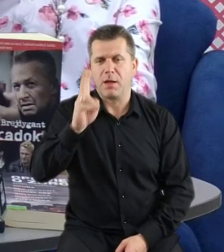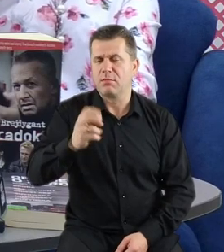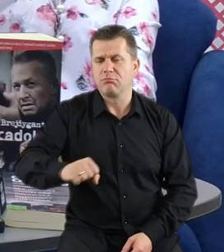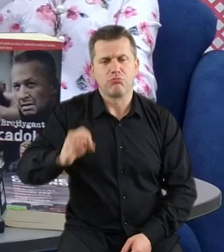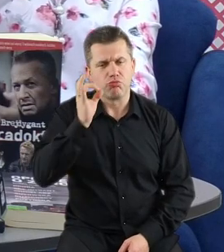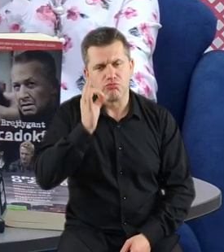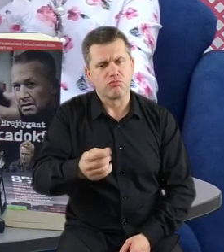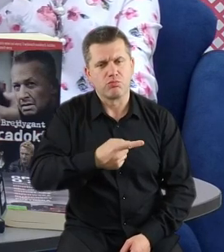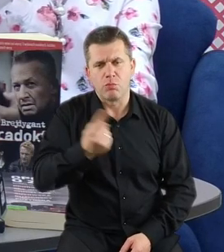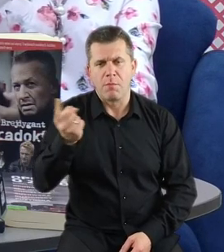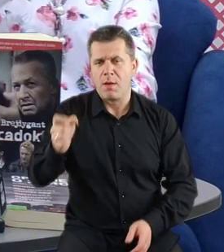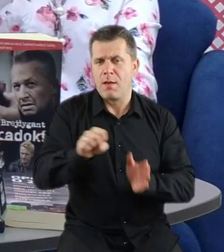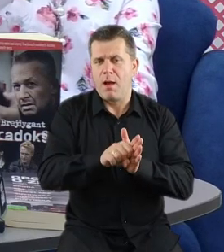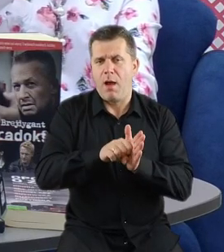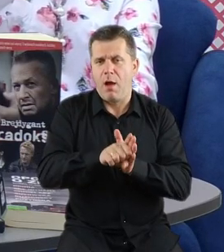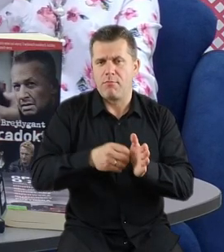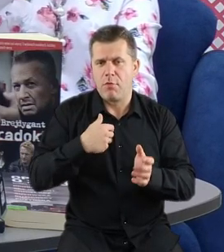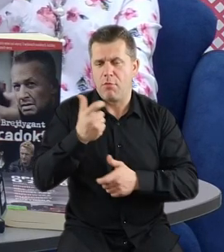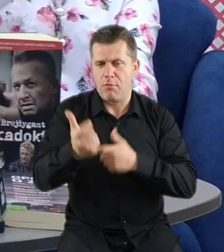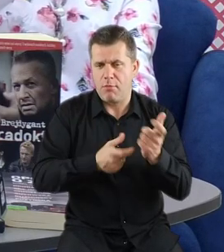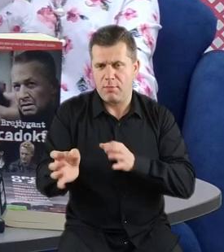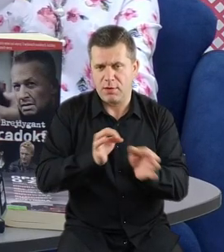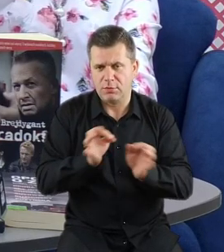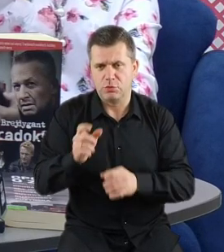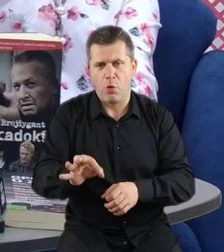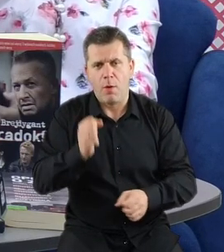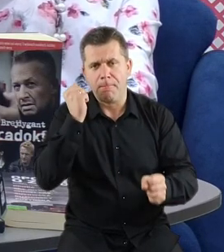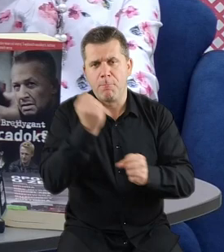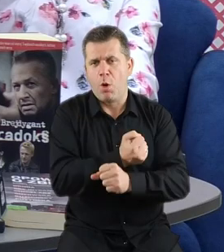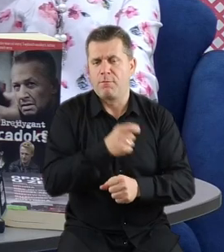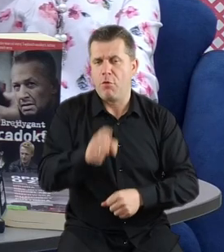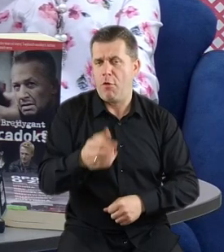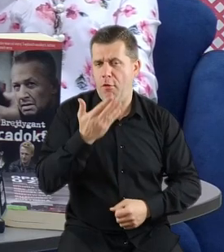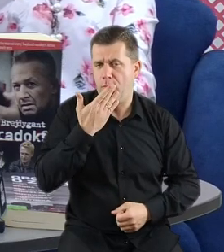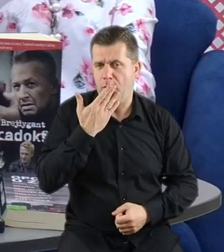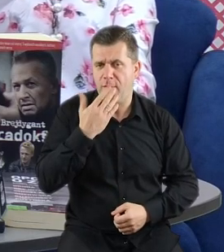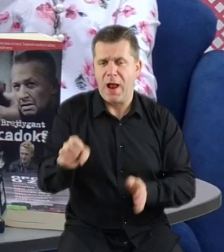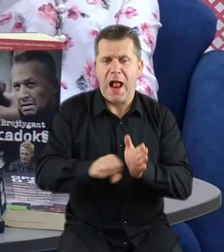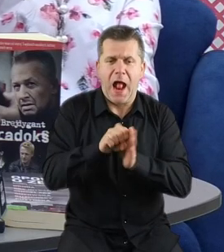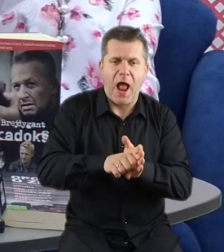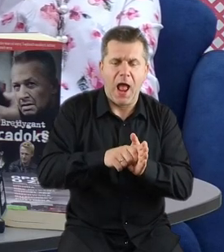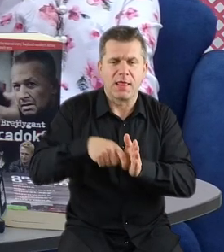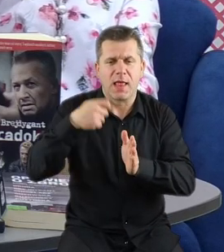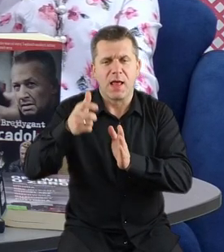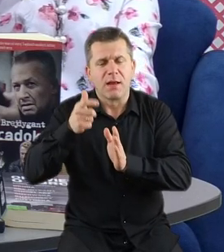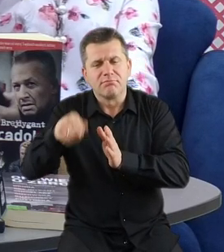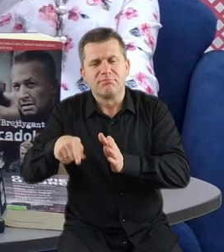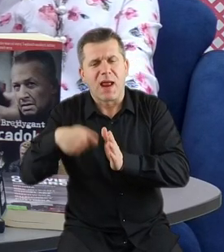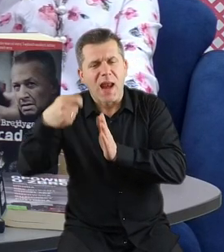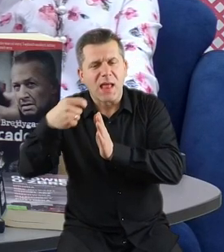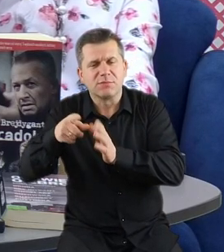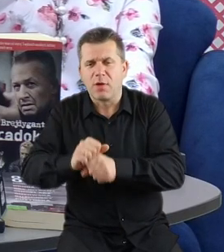świetny aktor, który wyreżyserował Prostą historię o morderstwie, mówił, że aktorstwo i reżyserka to są dla